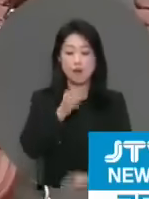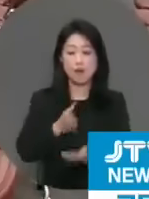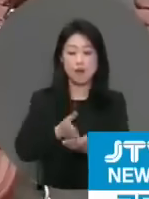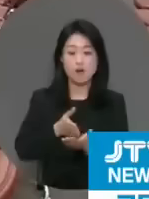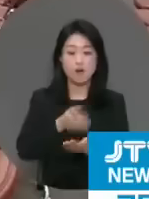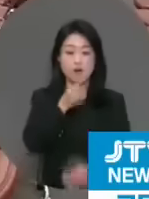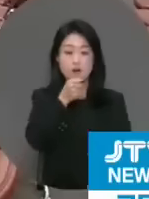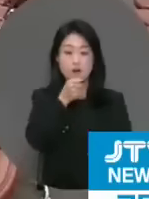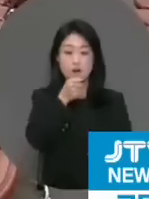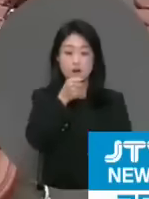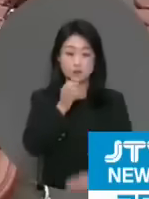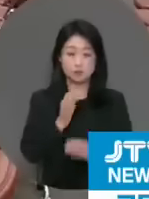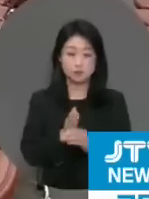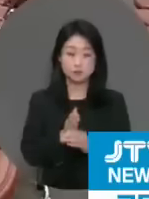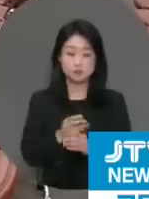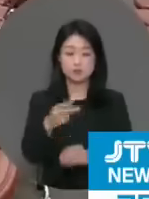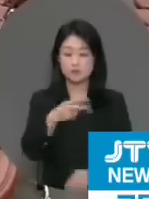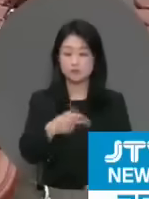지금 하는데요.